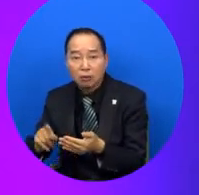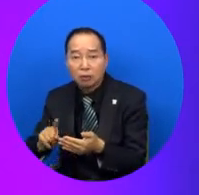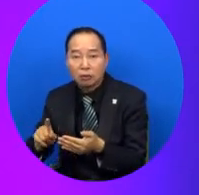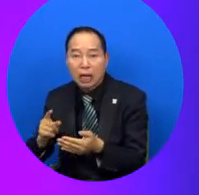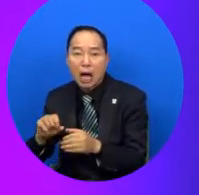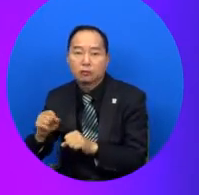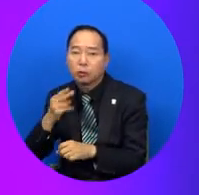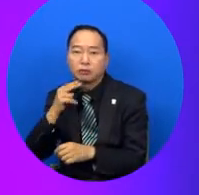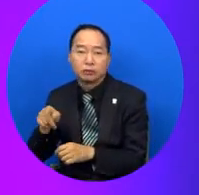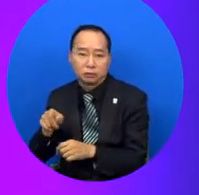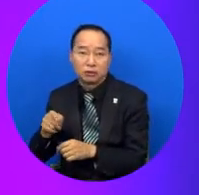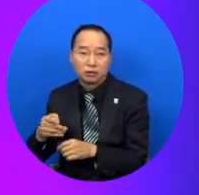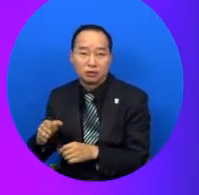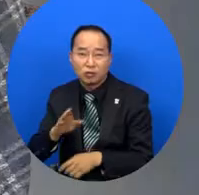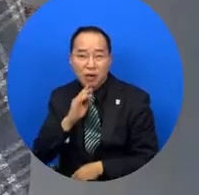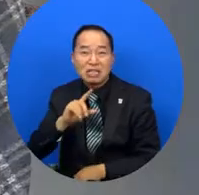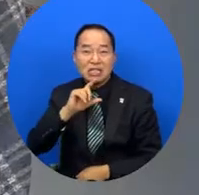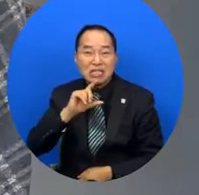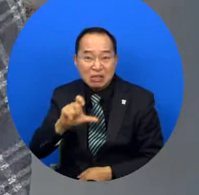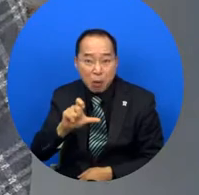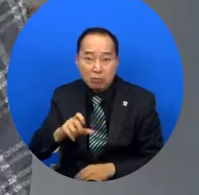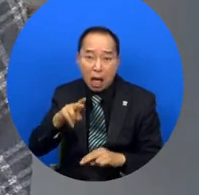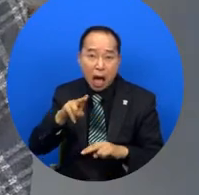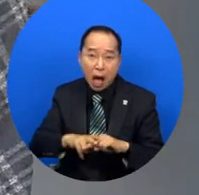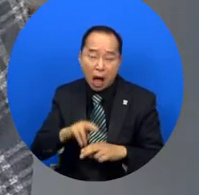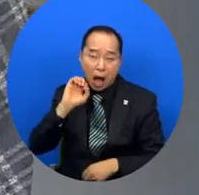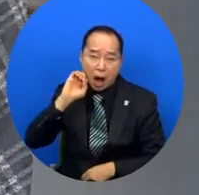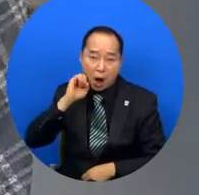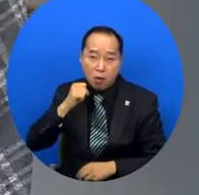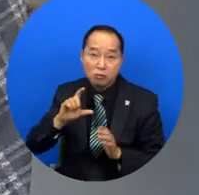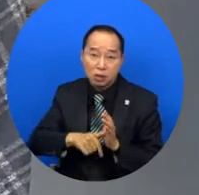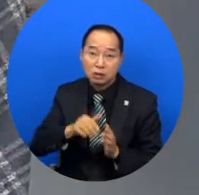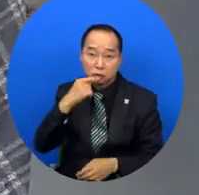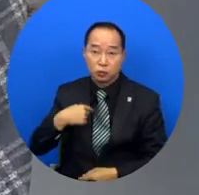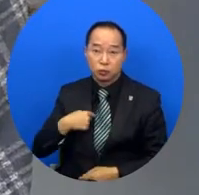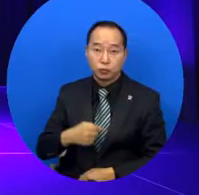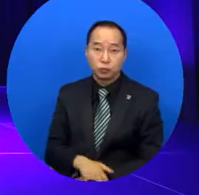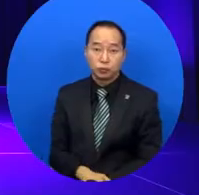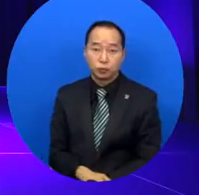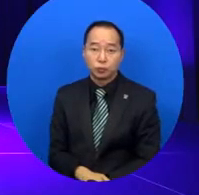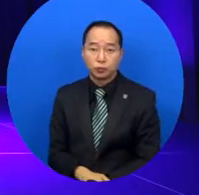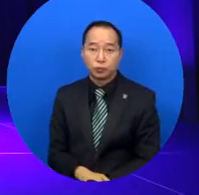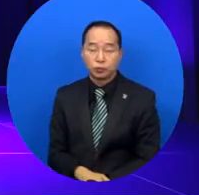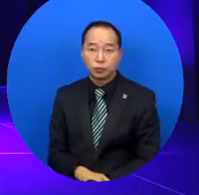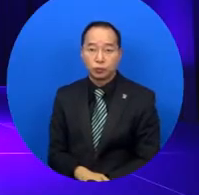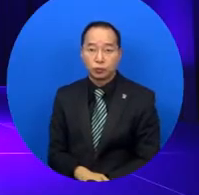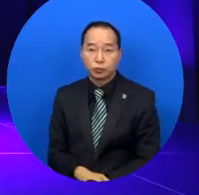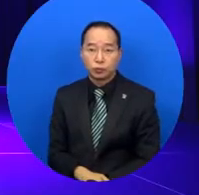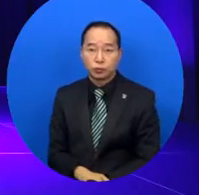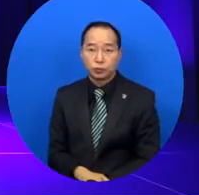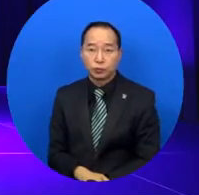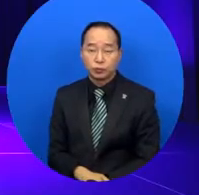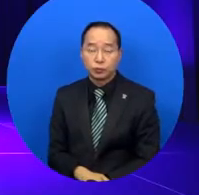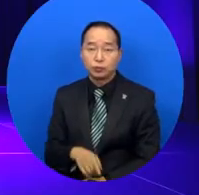15분도 잘 못 앉아 있던 그런 때가 있었습니다. 예, 너무 힘들어서. 그러니까